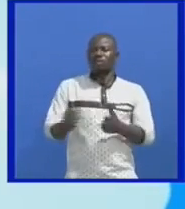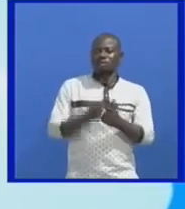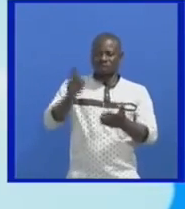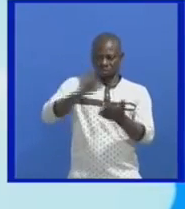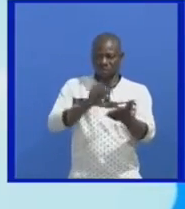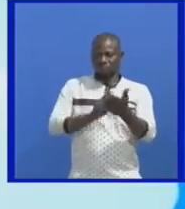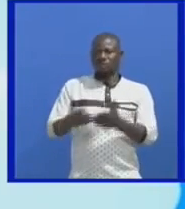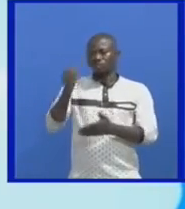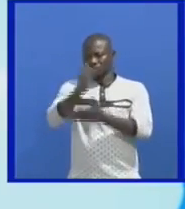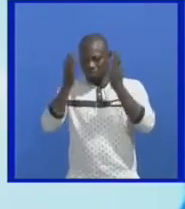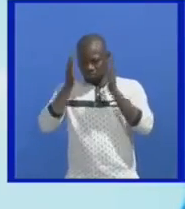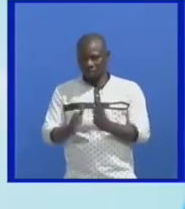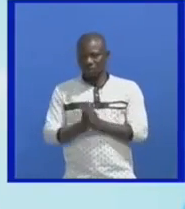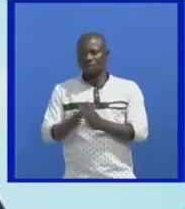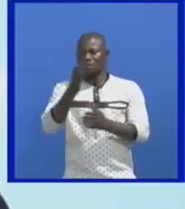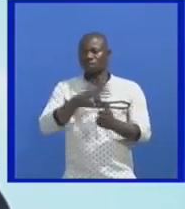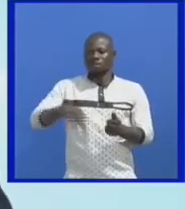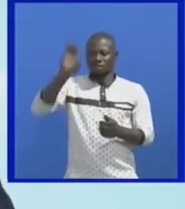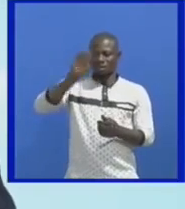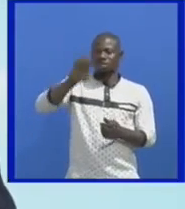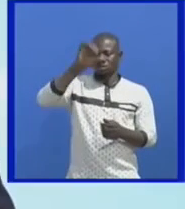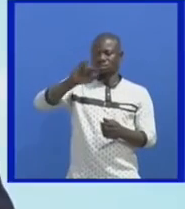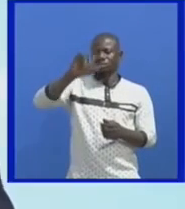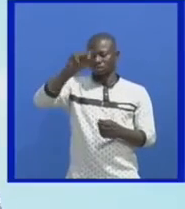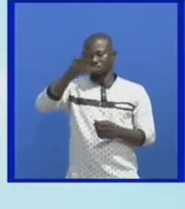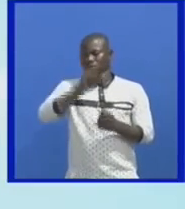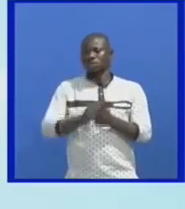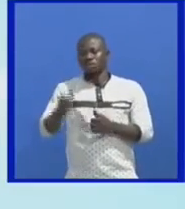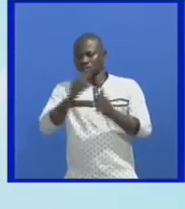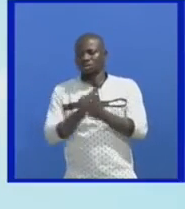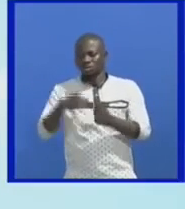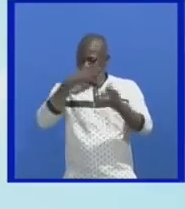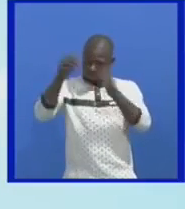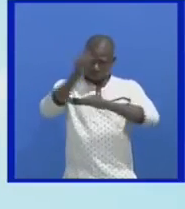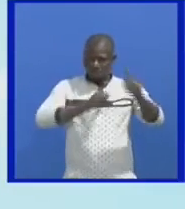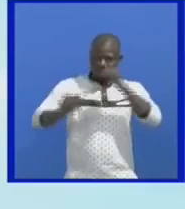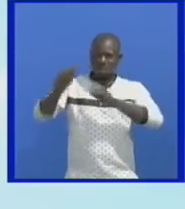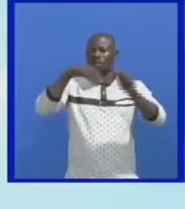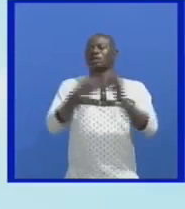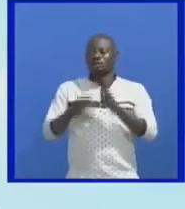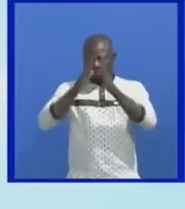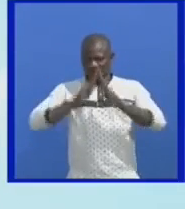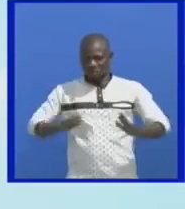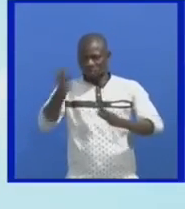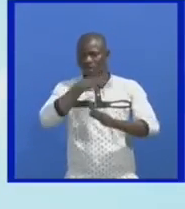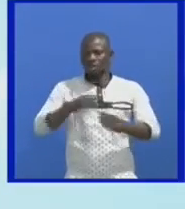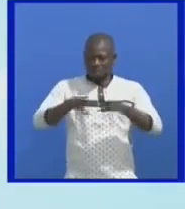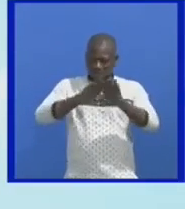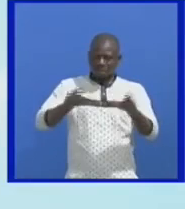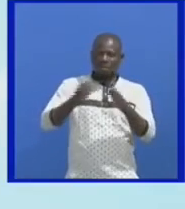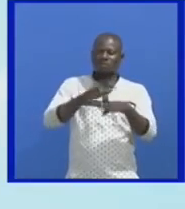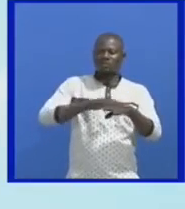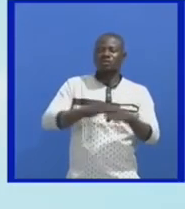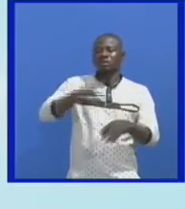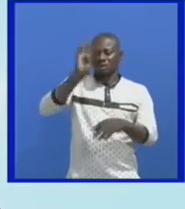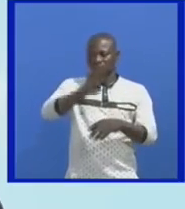Le CITO, le Carrefour international du théâtre de Ouagadougou, a levé un coin de voile sur sa 44e